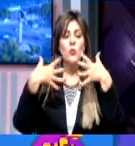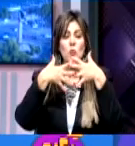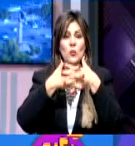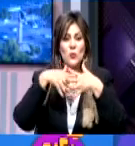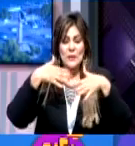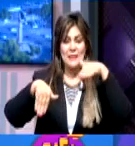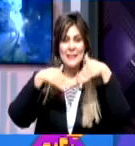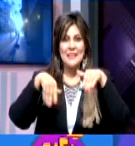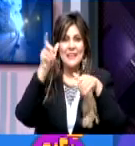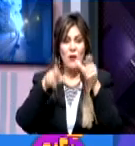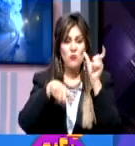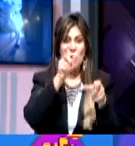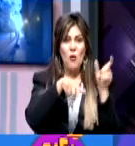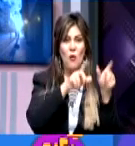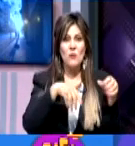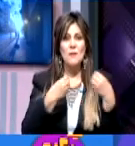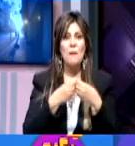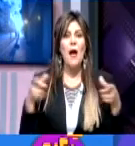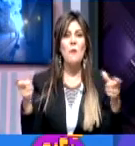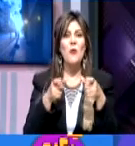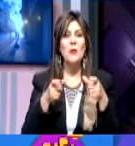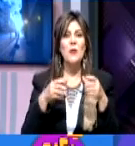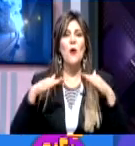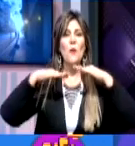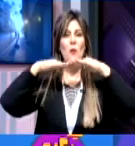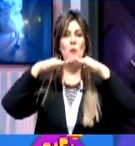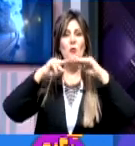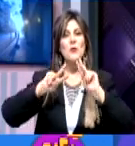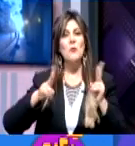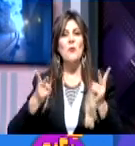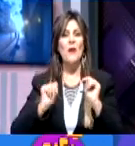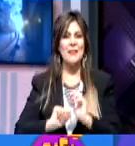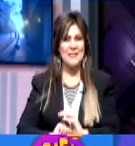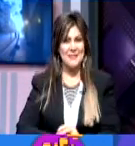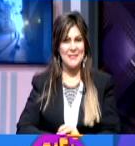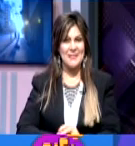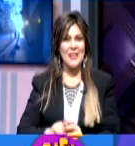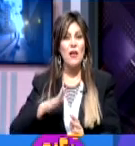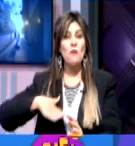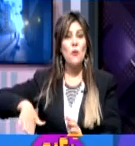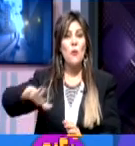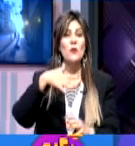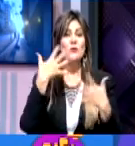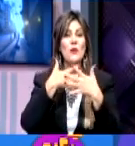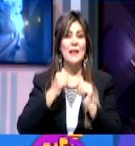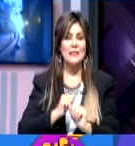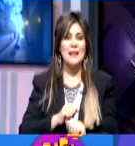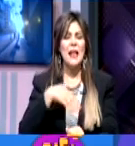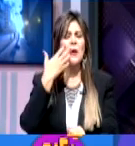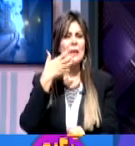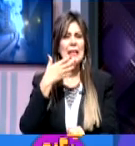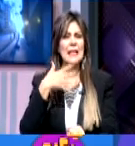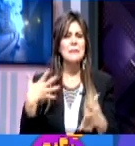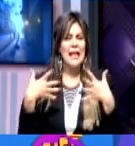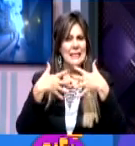ذوي الإعاقة مع المجتمع والمساواة بالآخرين. قال برجاء من المؤسسات. لو جينا اتكلمنا على الدمج